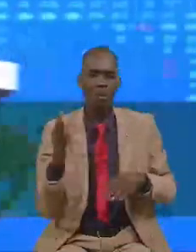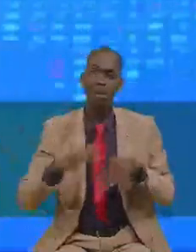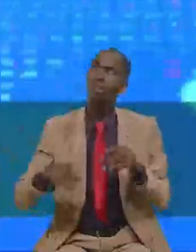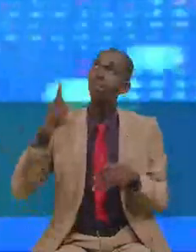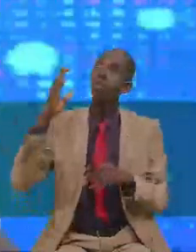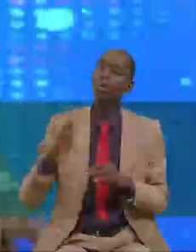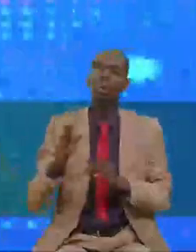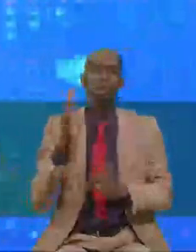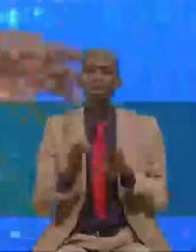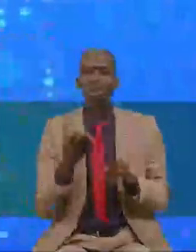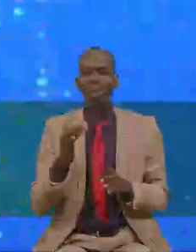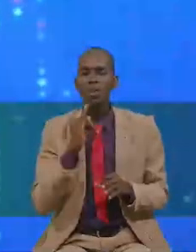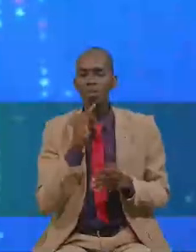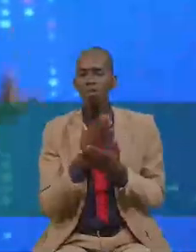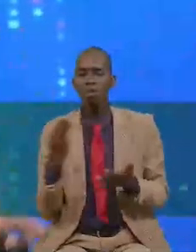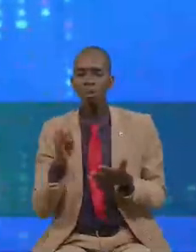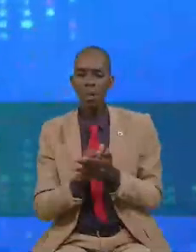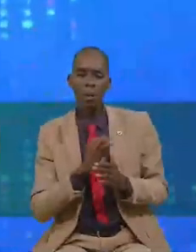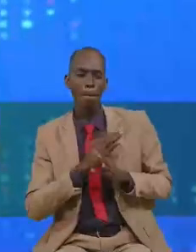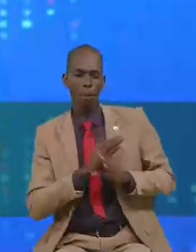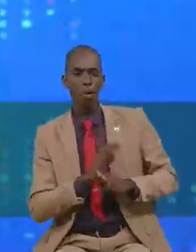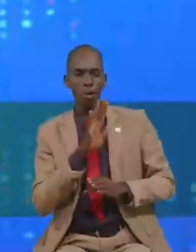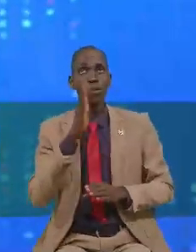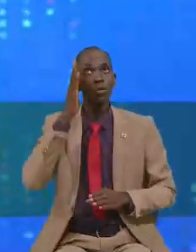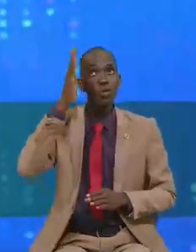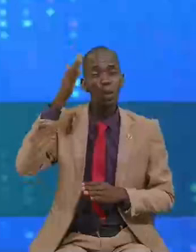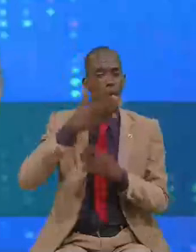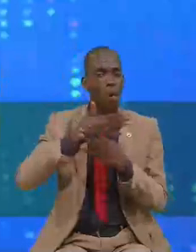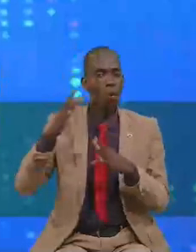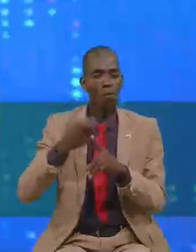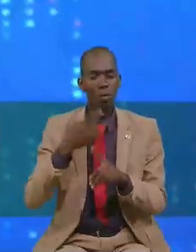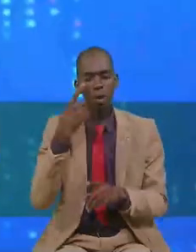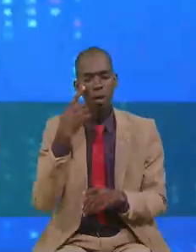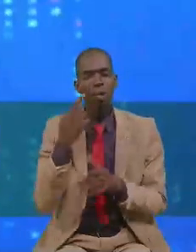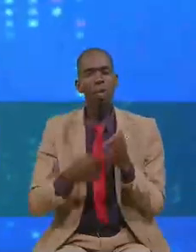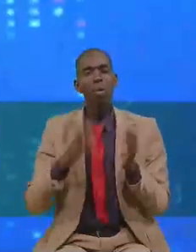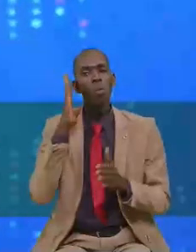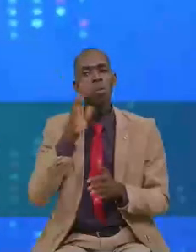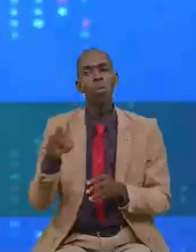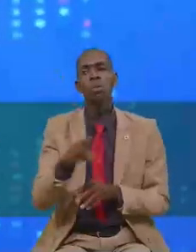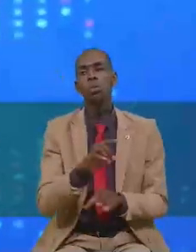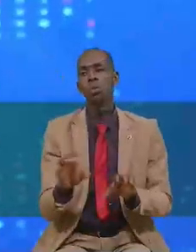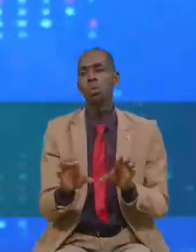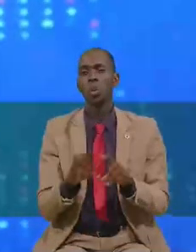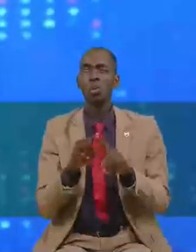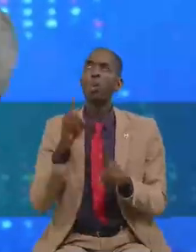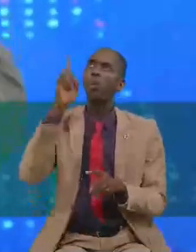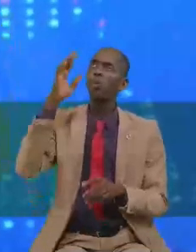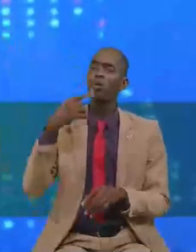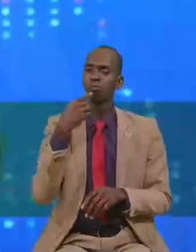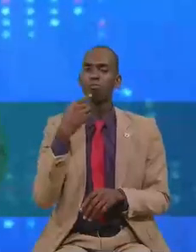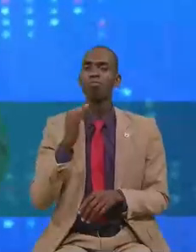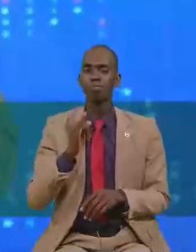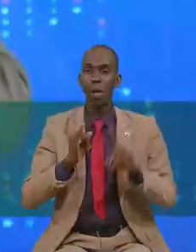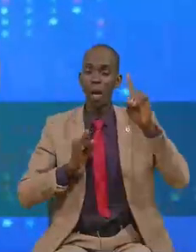chose qui bloque l'avenir, loin de ta vue, qu'est-ce que tu peux faire d'autre? Mais Dieu dit, je connais le problème. Je vais ôter